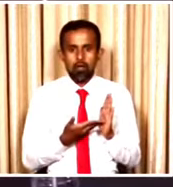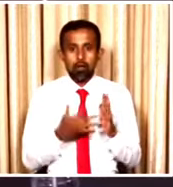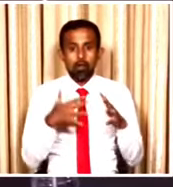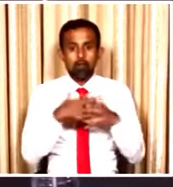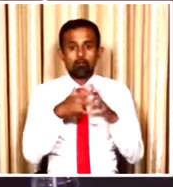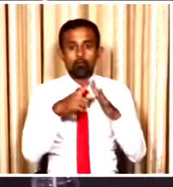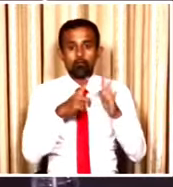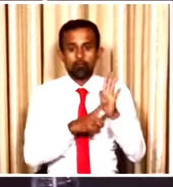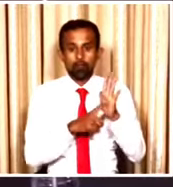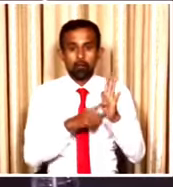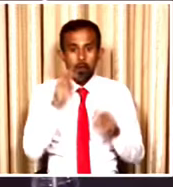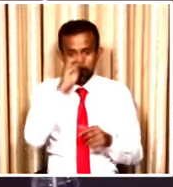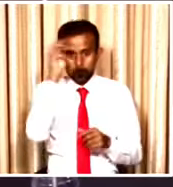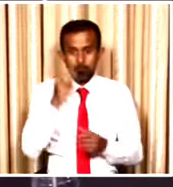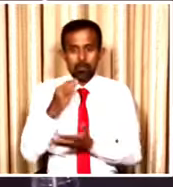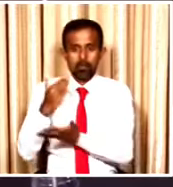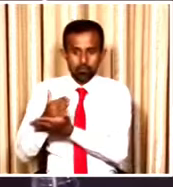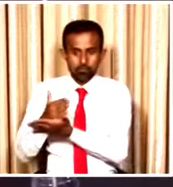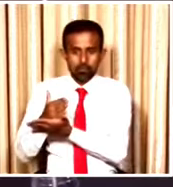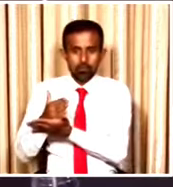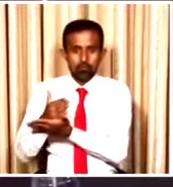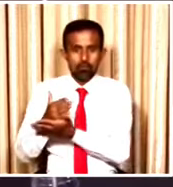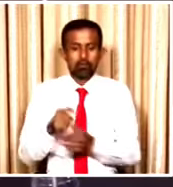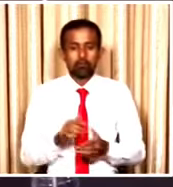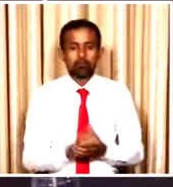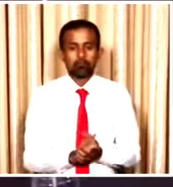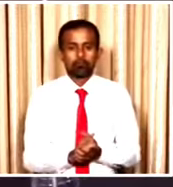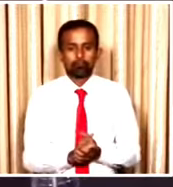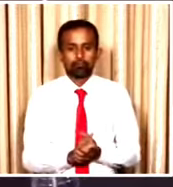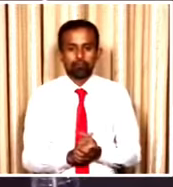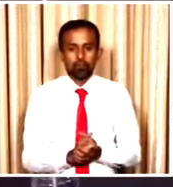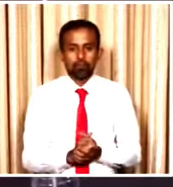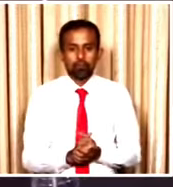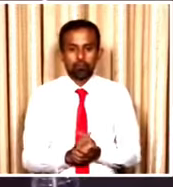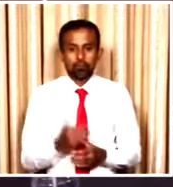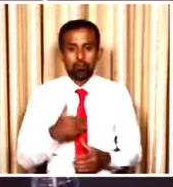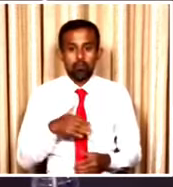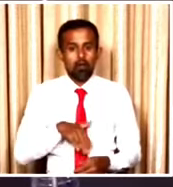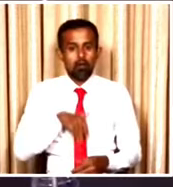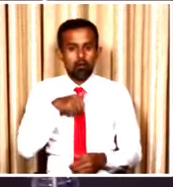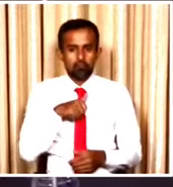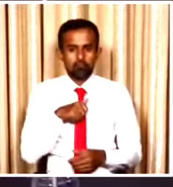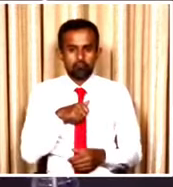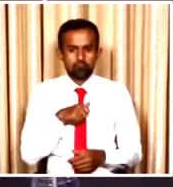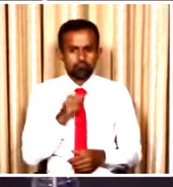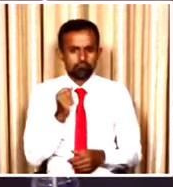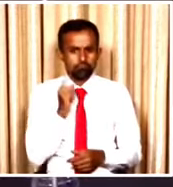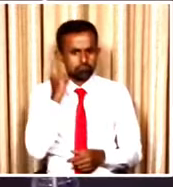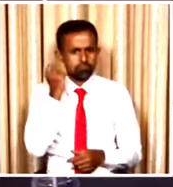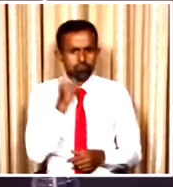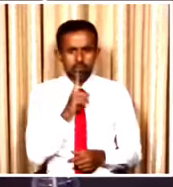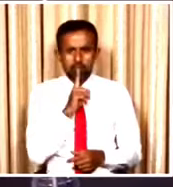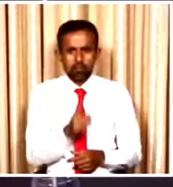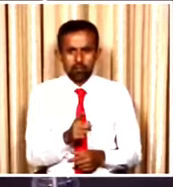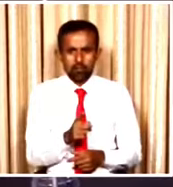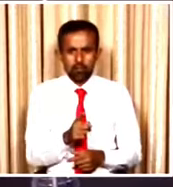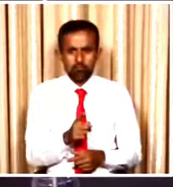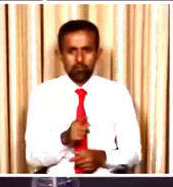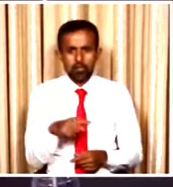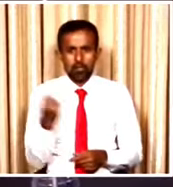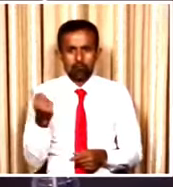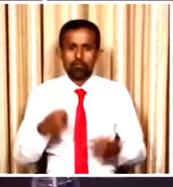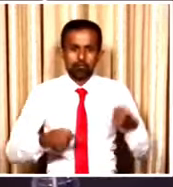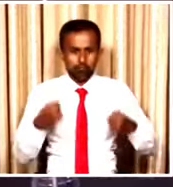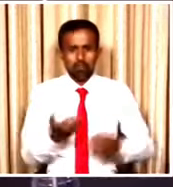තමයි මෛත්‍රී නවතින්නේ කියලා හිතන්. ඒක නිසා මම ප්‍රධාන වශයෙන්ම සඳහන් කරන්නට ඕන. එහෙමනම් මේකට වෙනම ඩිබේට්